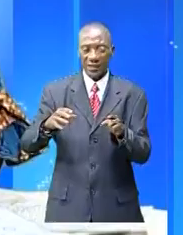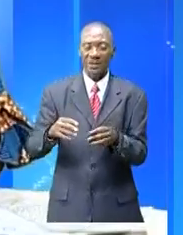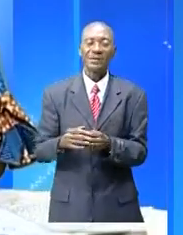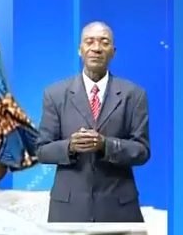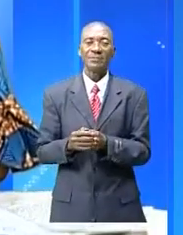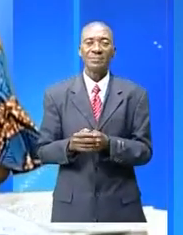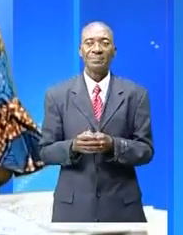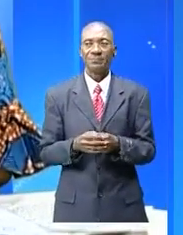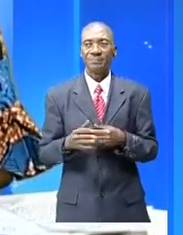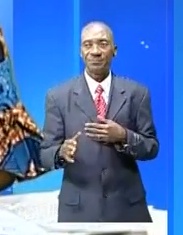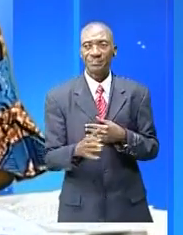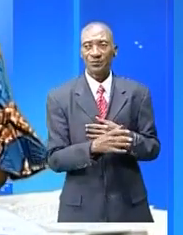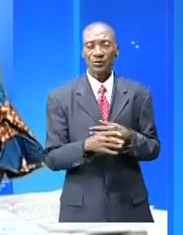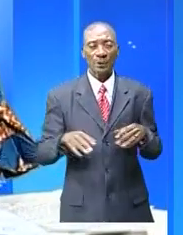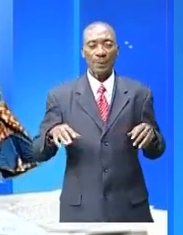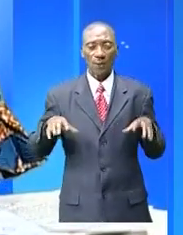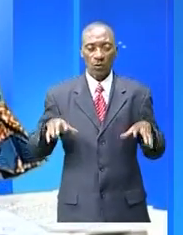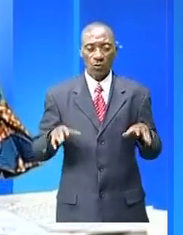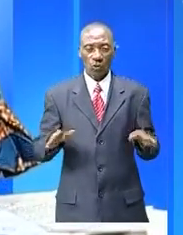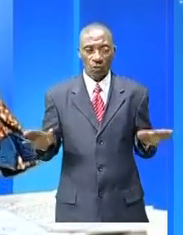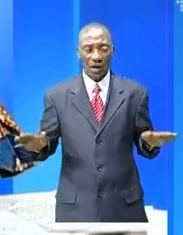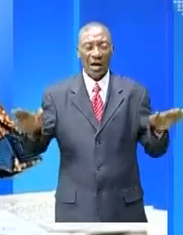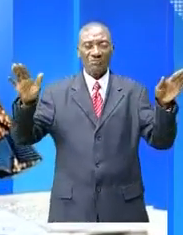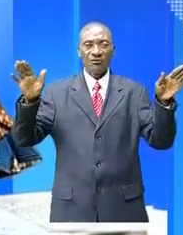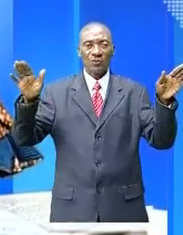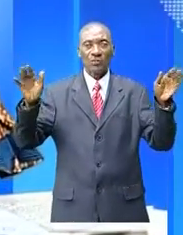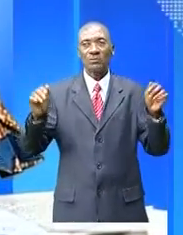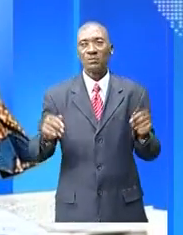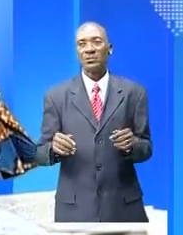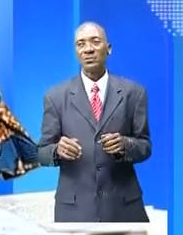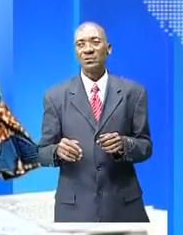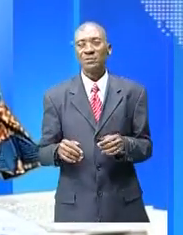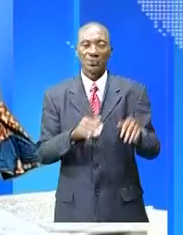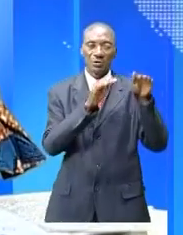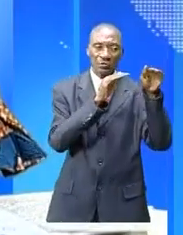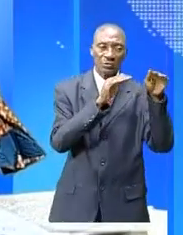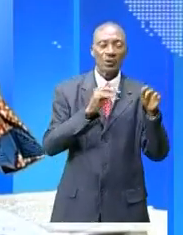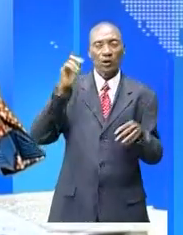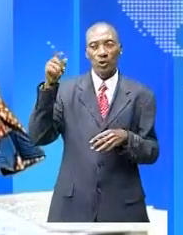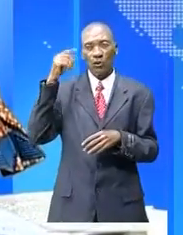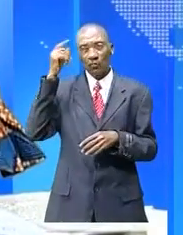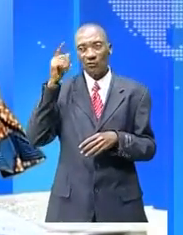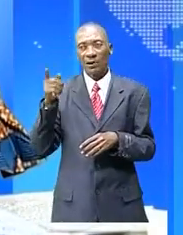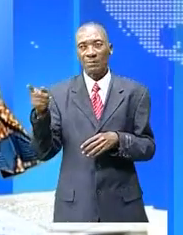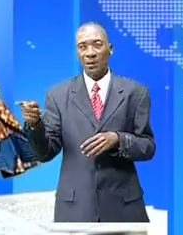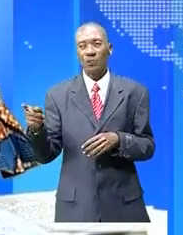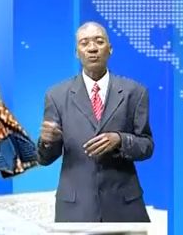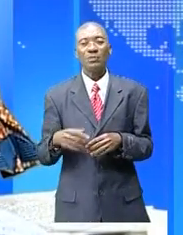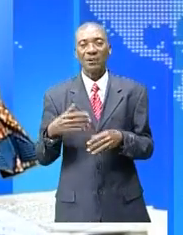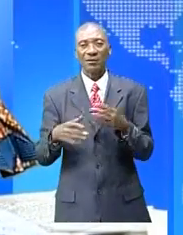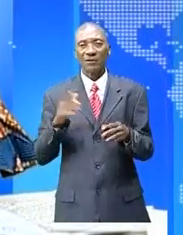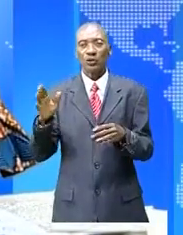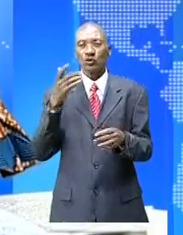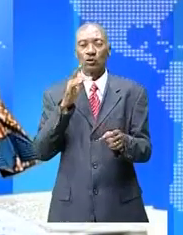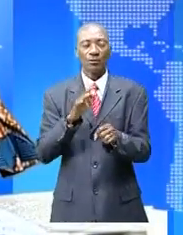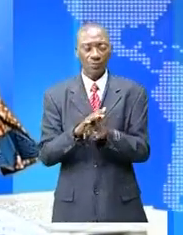Congo Airways SA informe le public que le gouvernement vient de matérialiser la promesse de son Excellence, Monsieur le